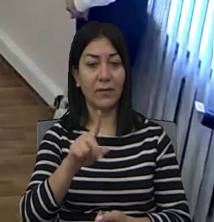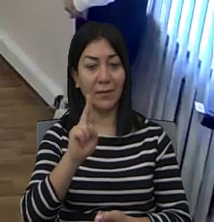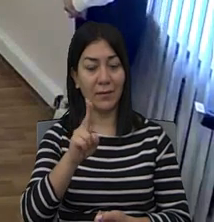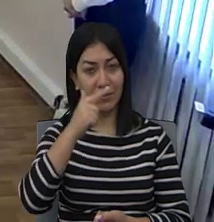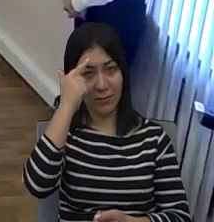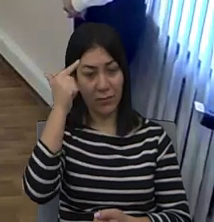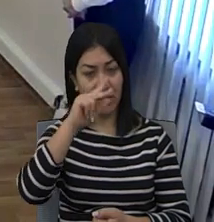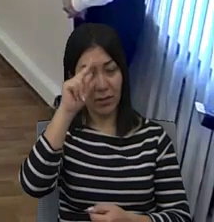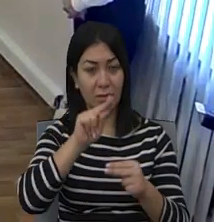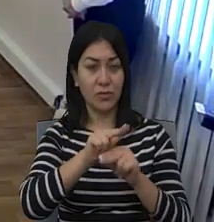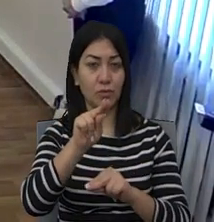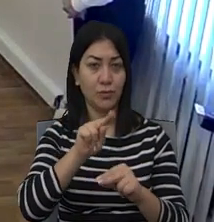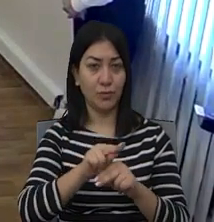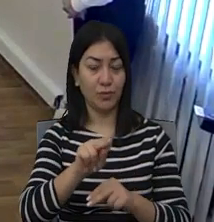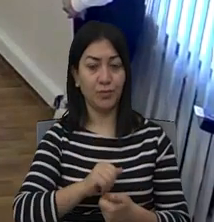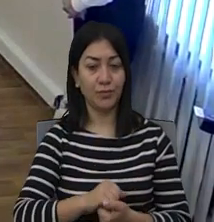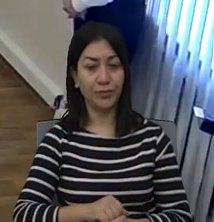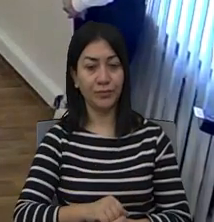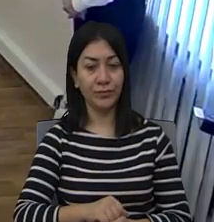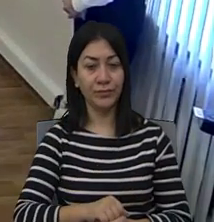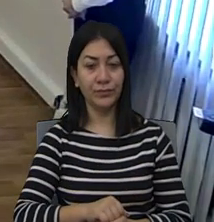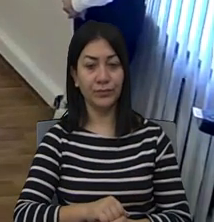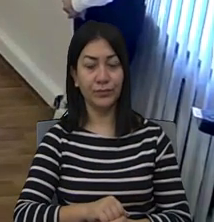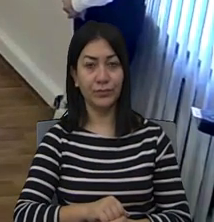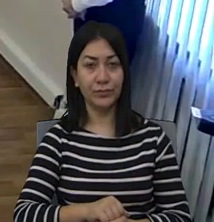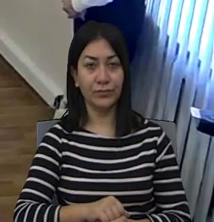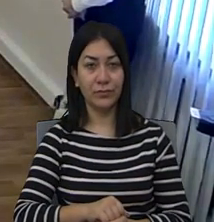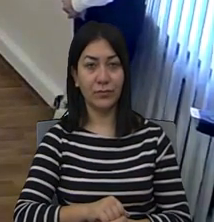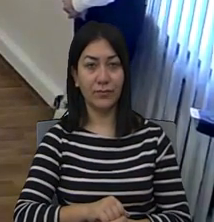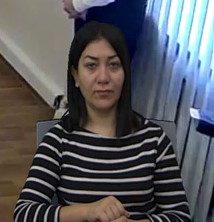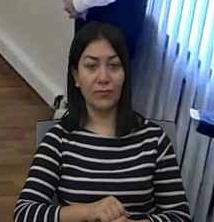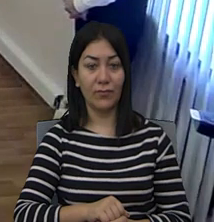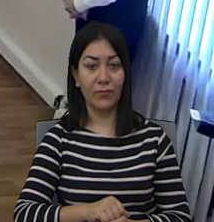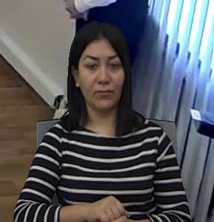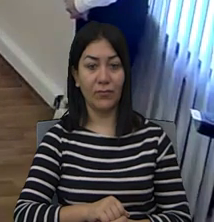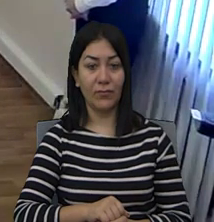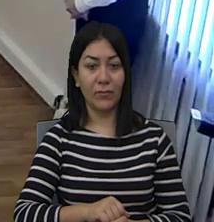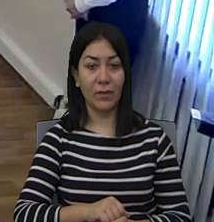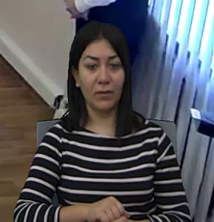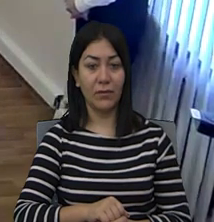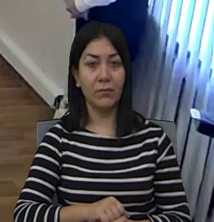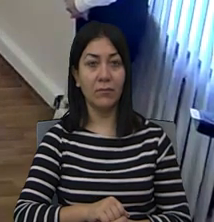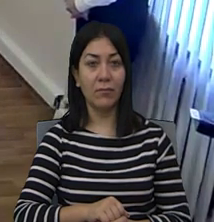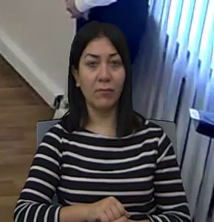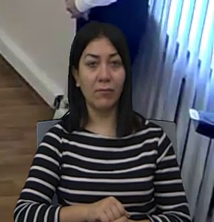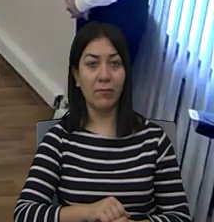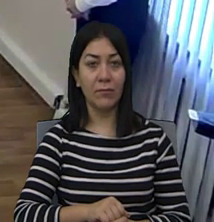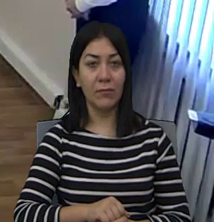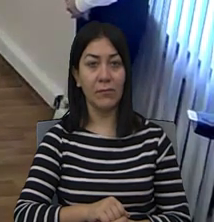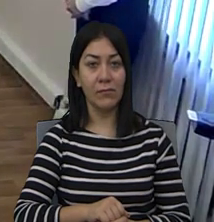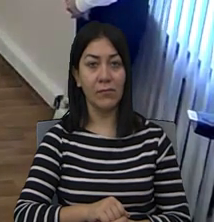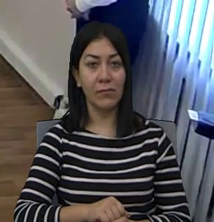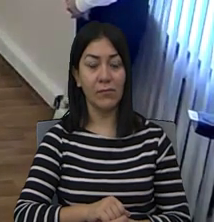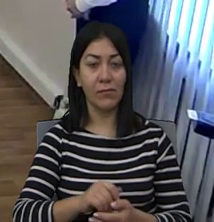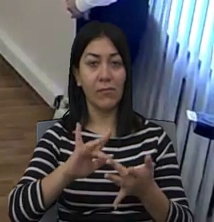On cybersecurity, we will help transcend the CC capacity through a series of cyber agent trainings. Ուրեմն